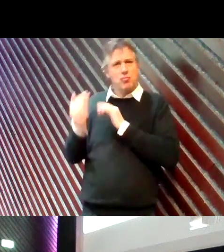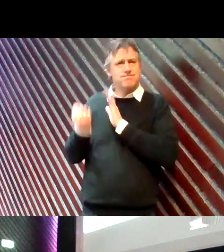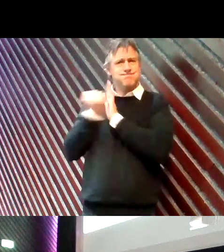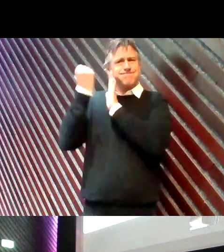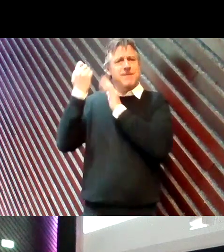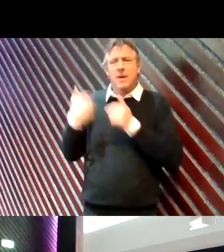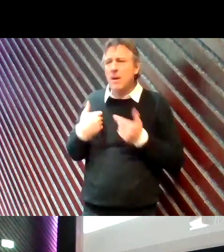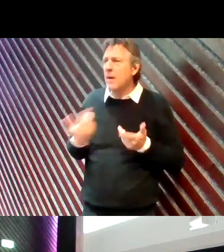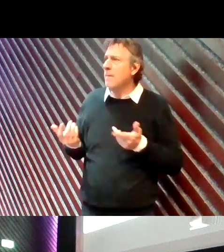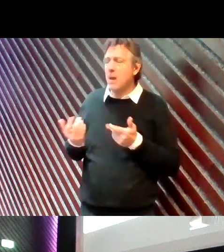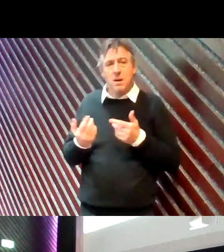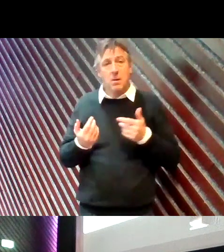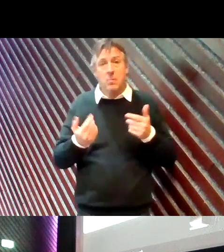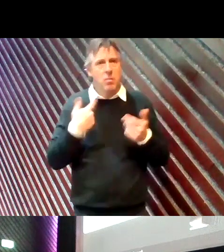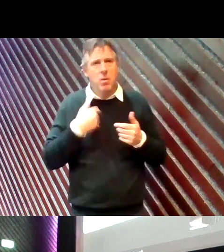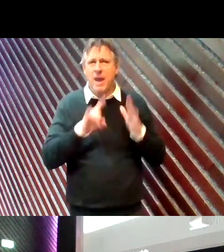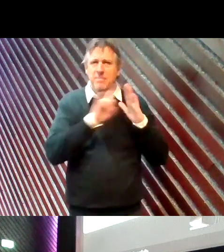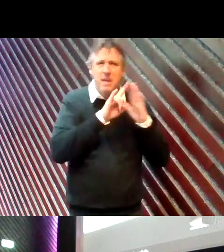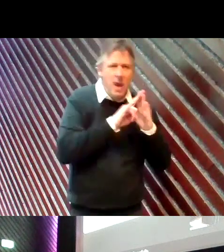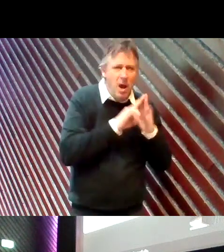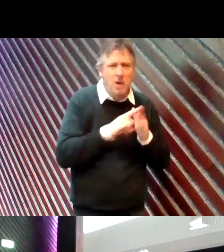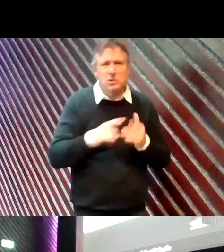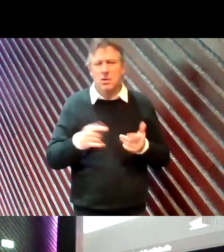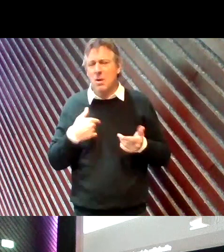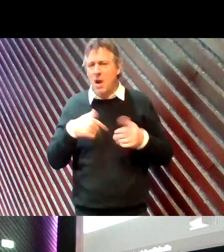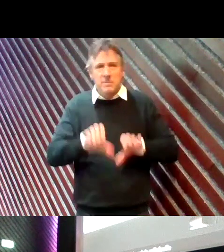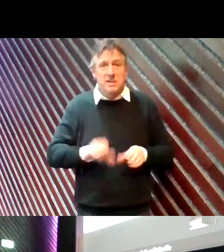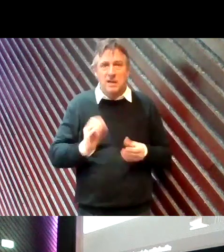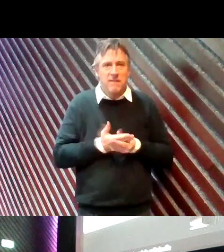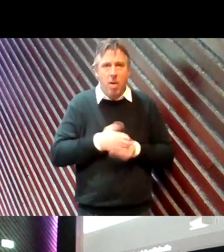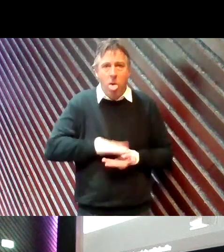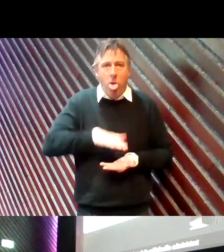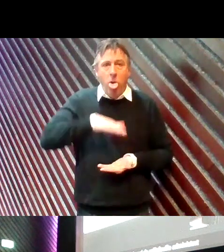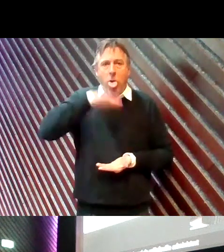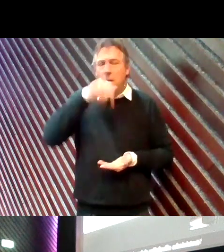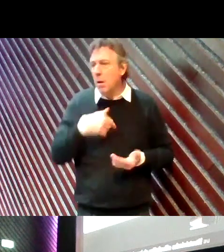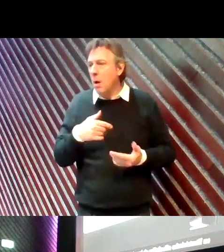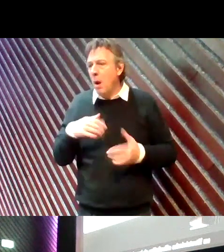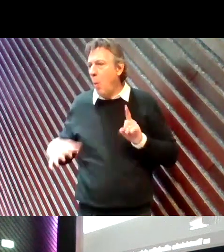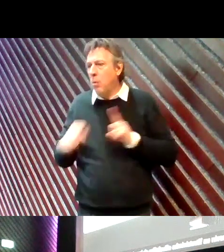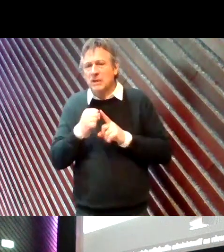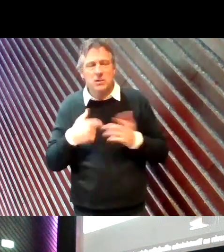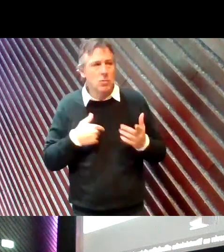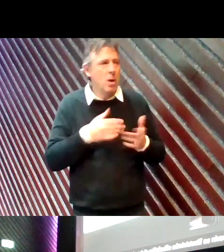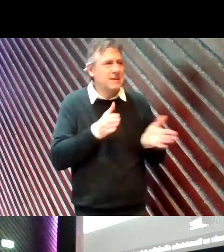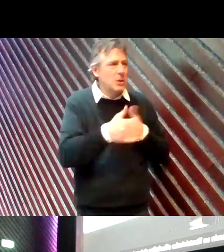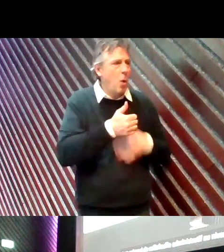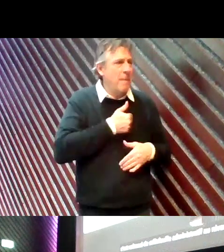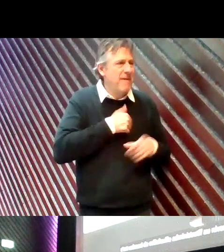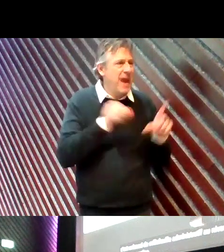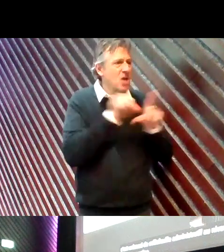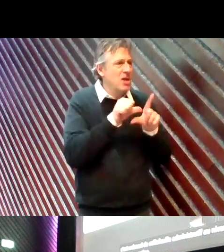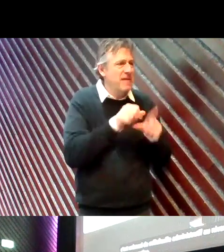millefeuille administratif au niveau des MDPH, au niveau de la compensation et quand on est dans le secteur privé, c'est la GFI, quand on est dans le